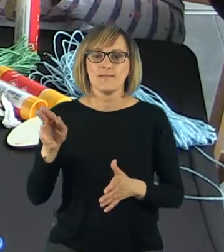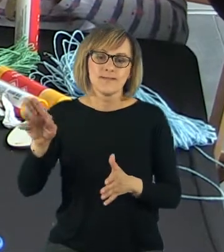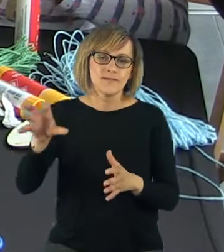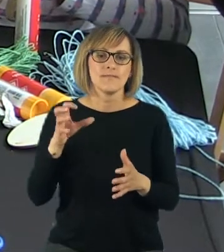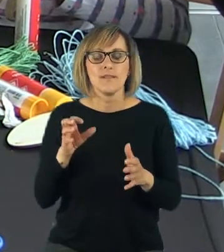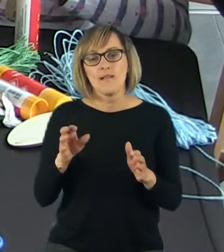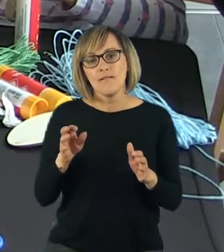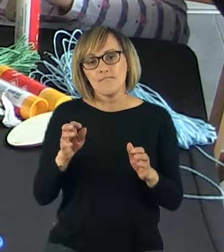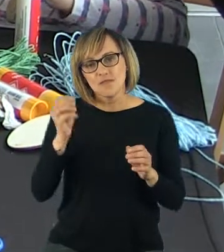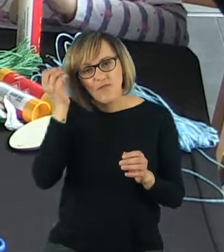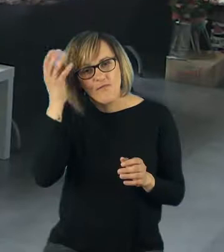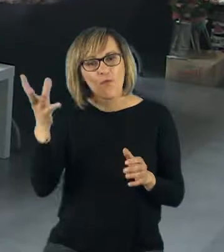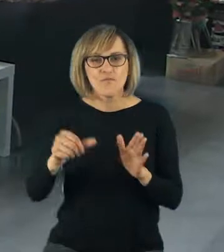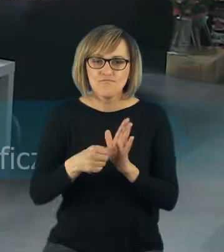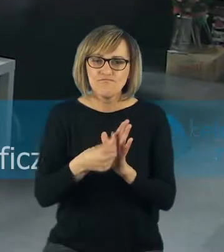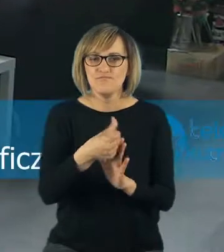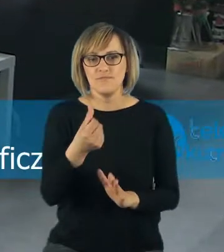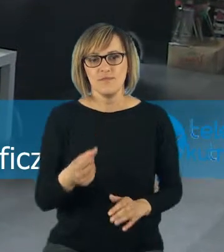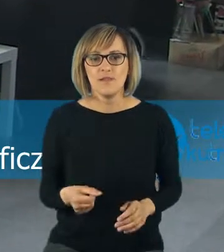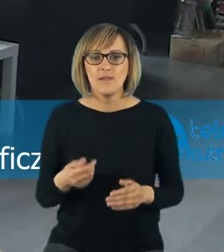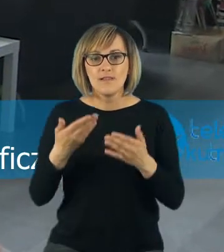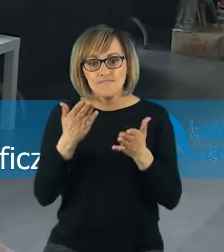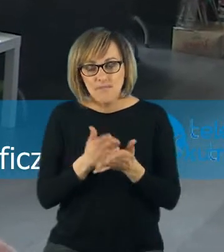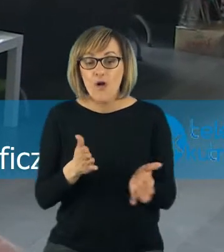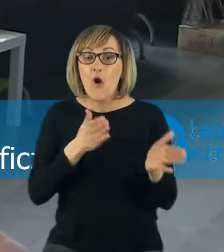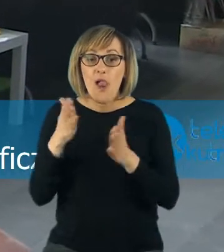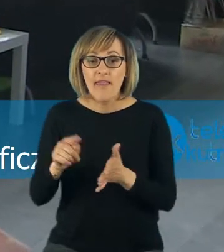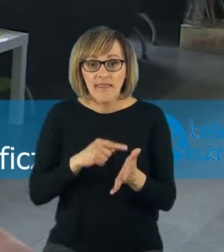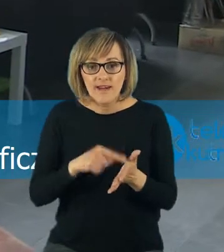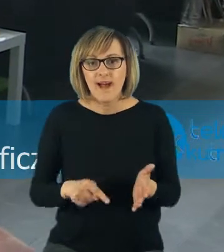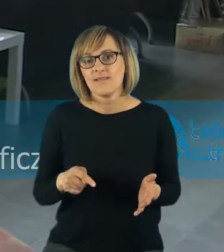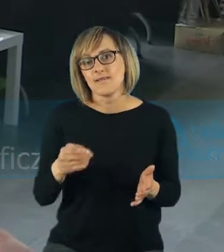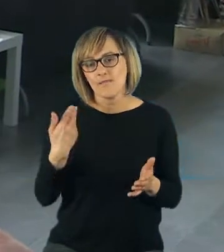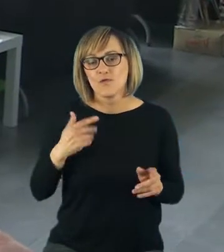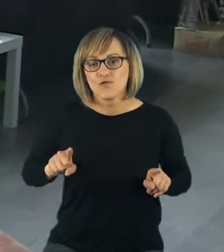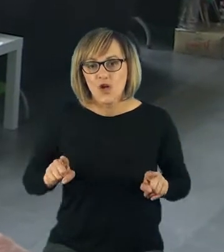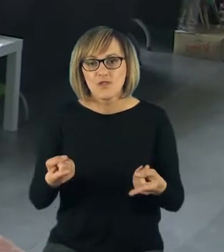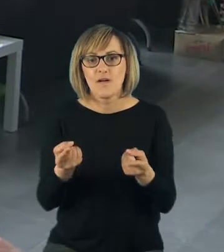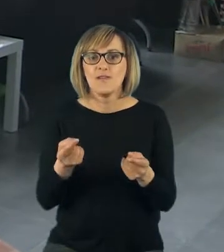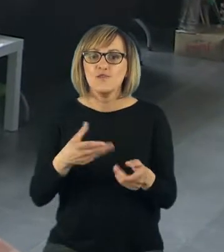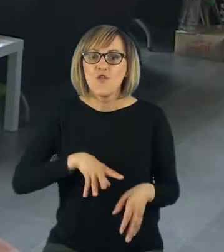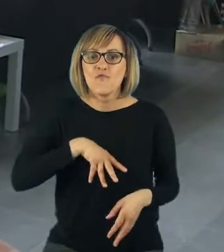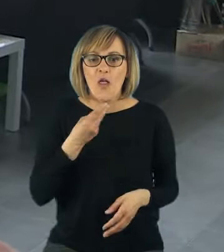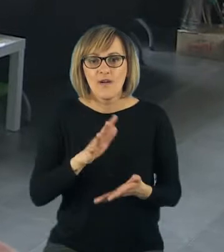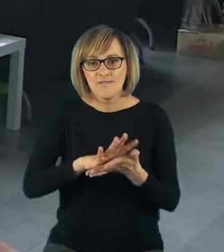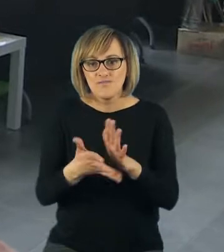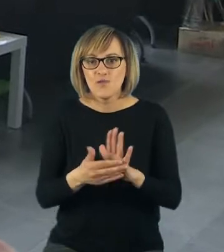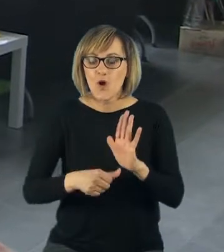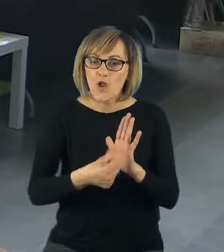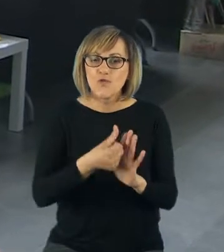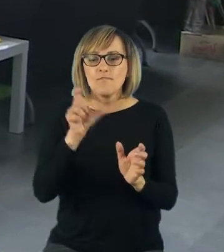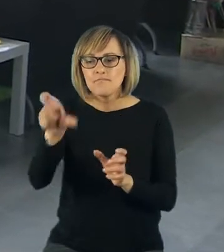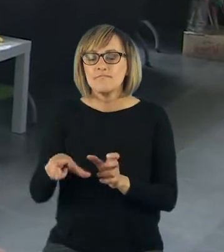Po raz kolejny Muzeum Regionalne w Kutnie i Towarzystwo Przyjaciół Ziemi Kutnowskiej zorganizowało świąteczny kiermasz rękodzieła